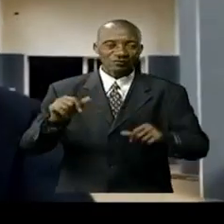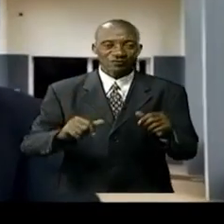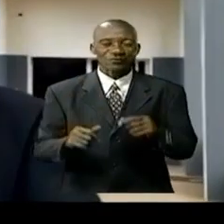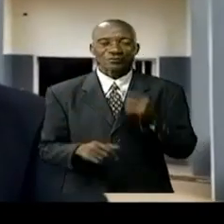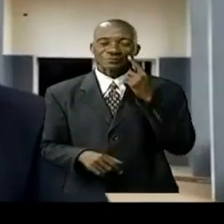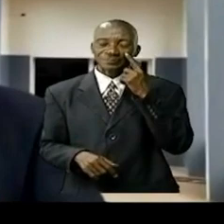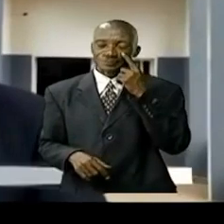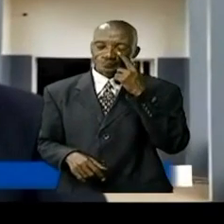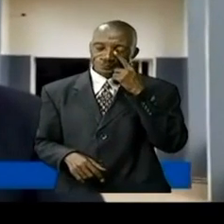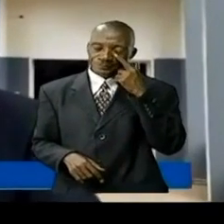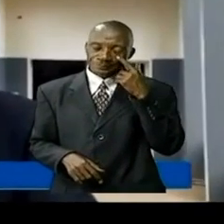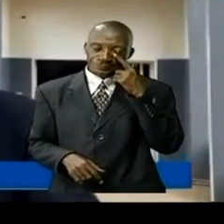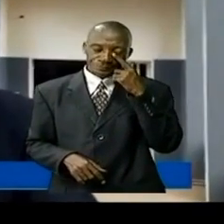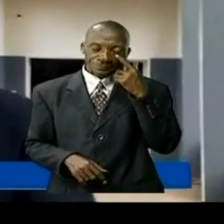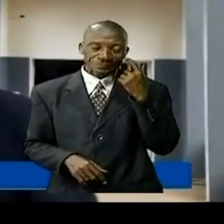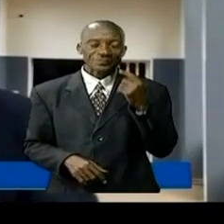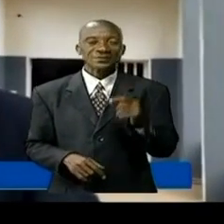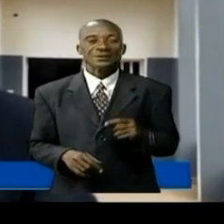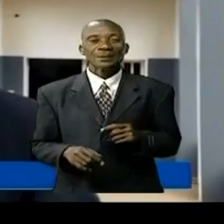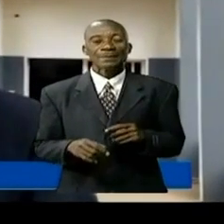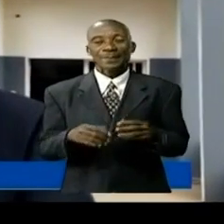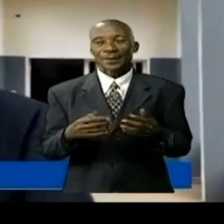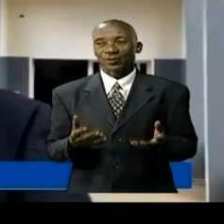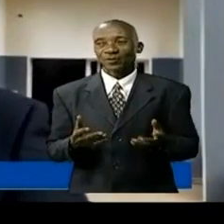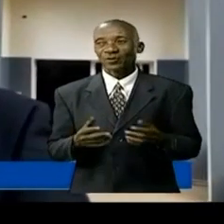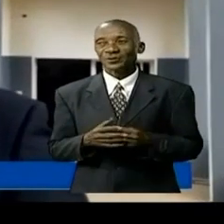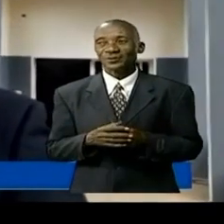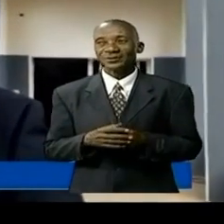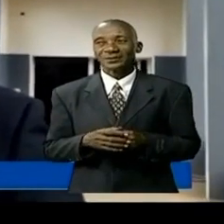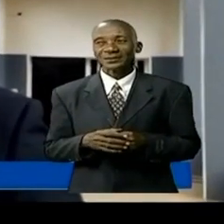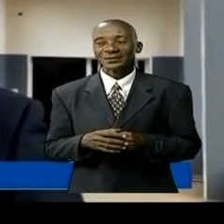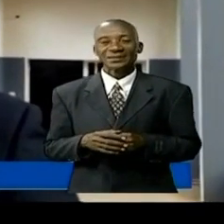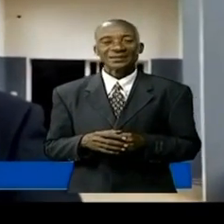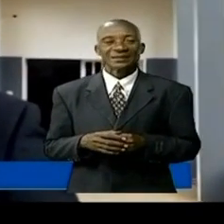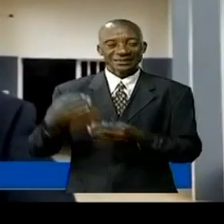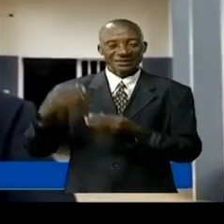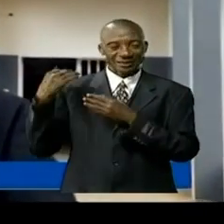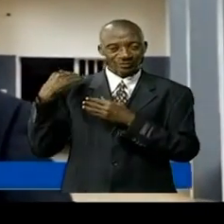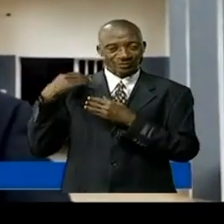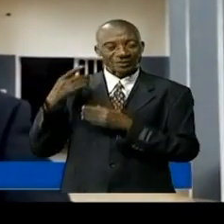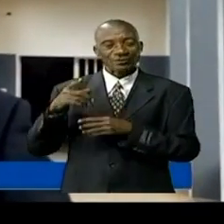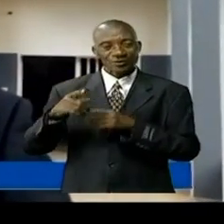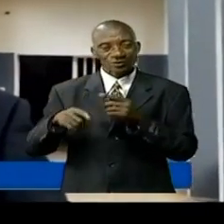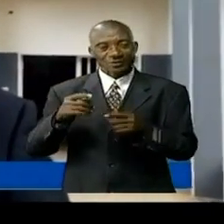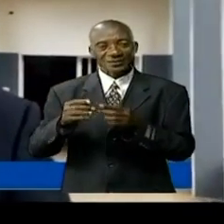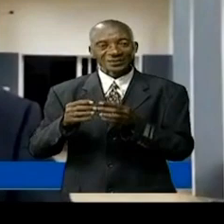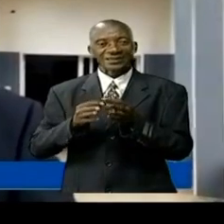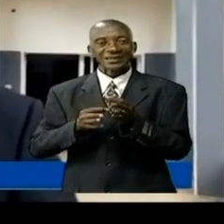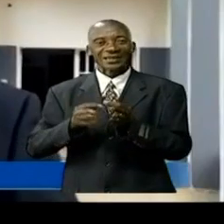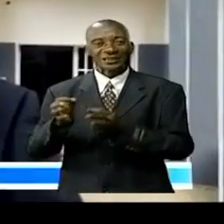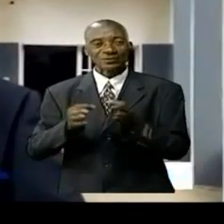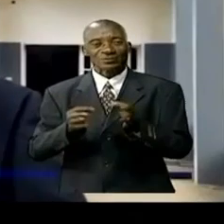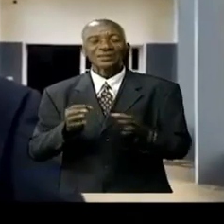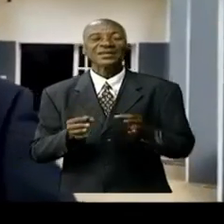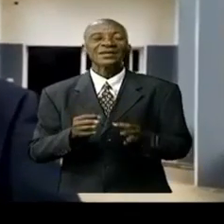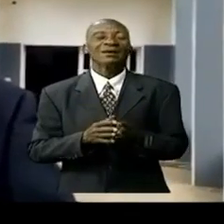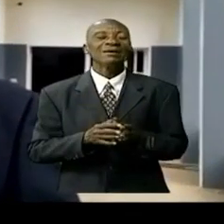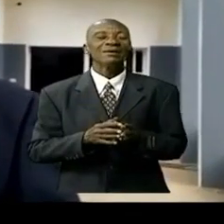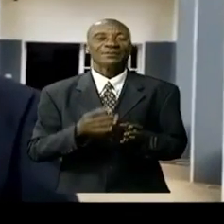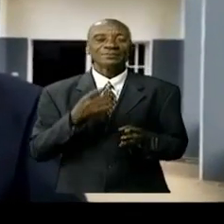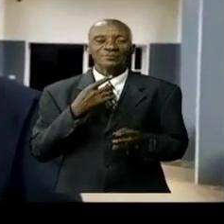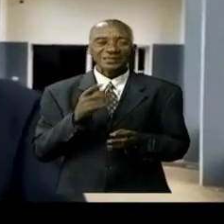Kinshasa. On va aller ensuite à l'Unimachine nous avoir conviés pour les accompagner dans une